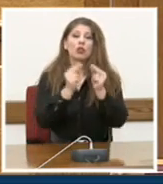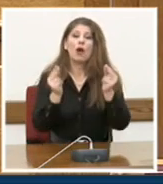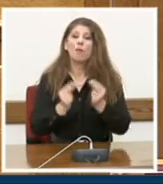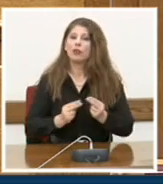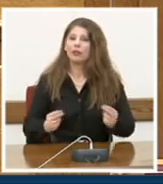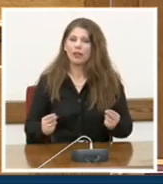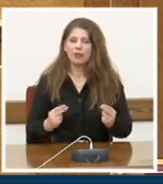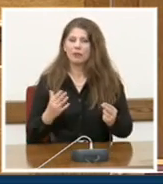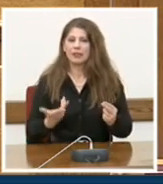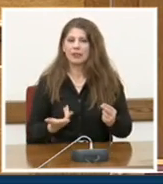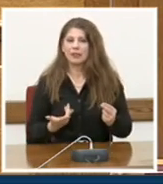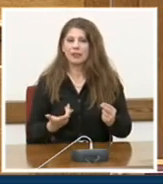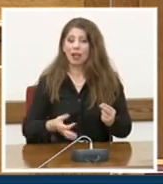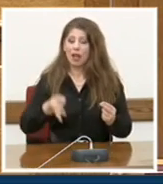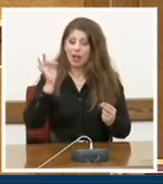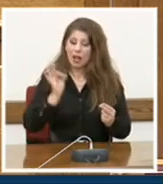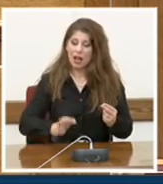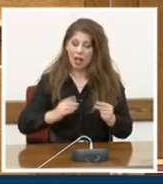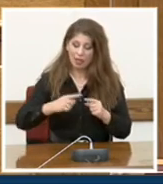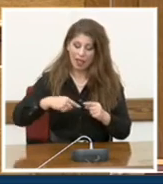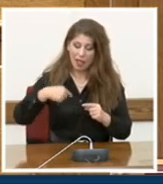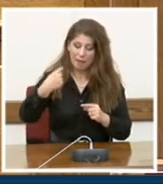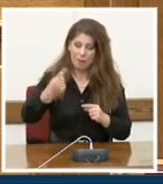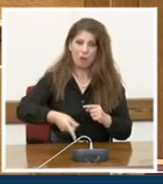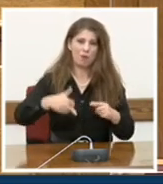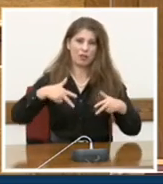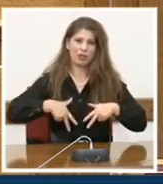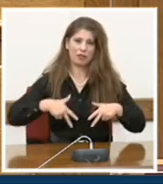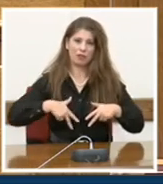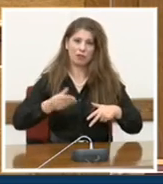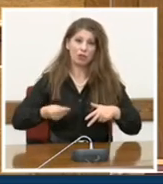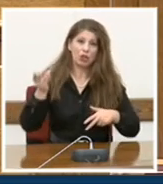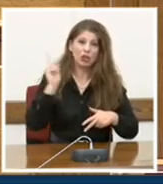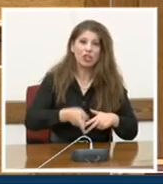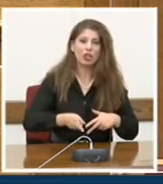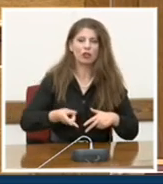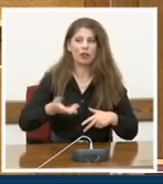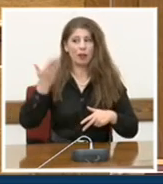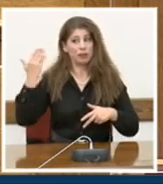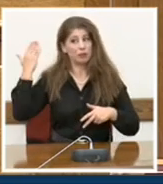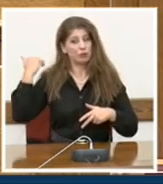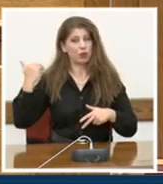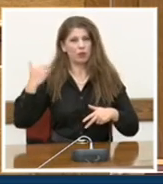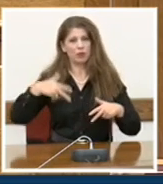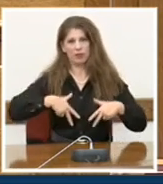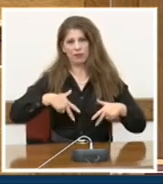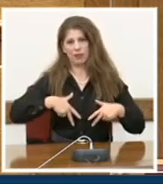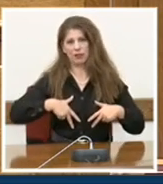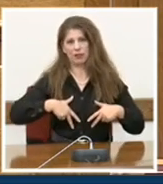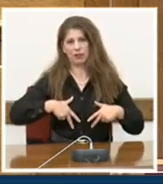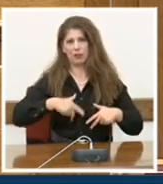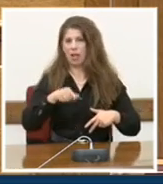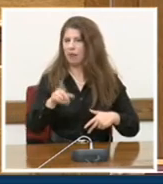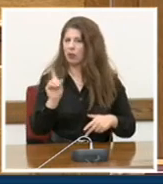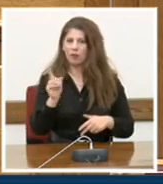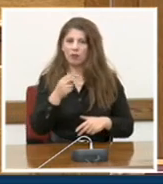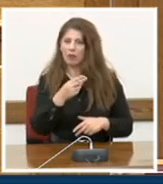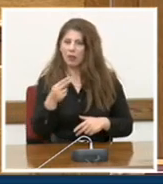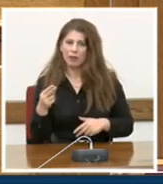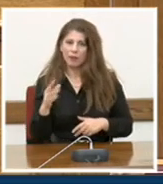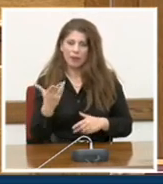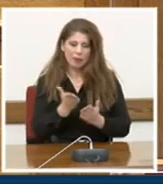ότι η κάθε επόμενη κυβέρνηση ήταν χειρότερη από την προηγούμενη. Και αυτό δεν είναι θέμα κάποιου